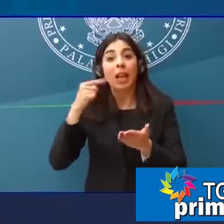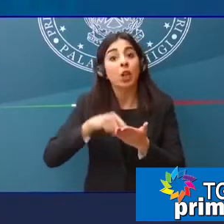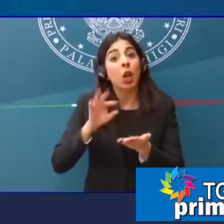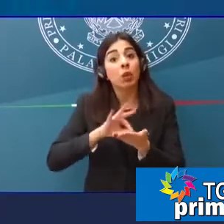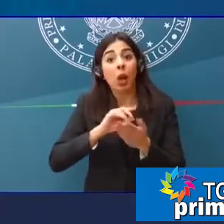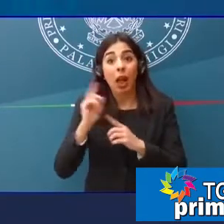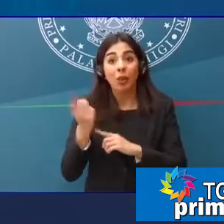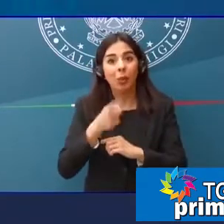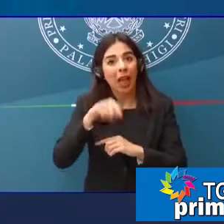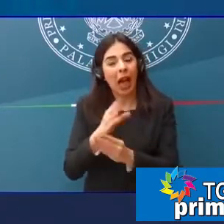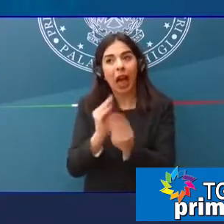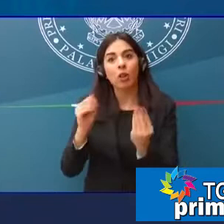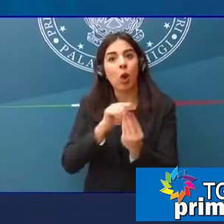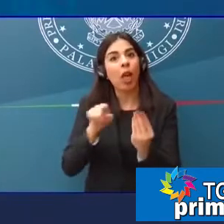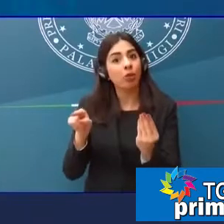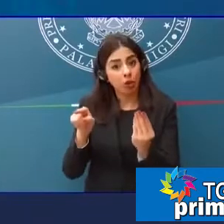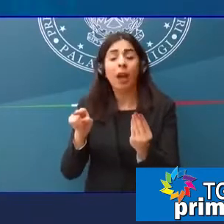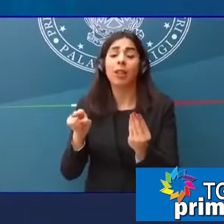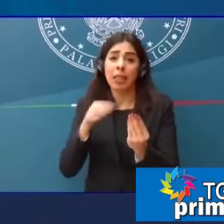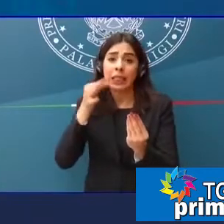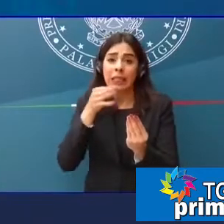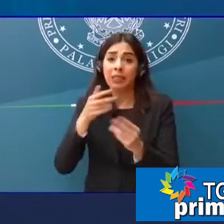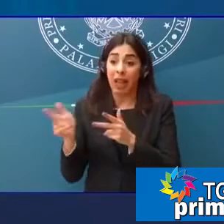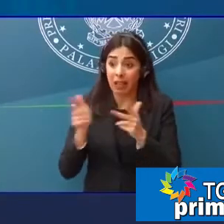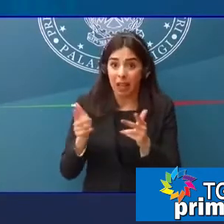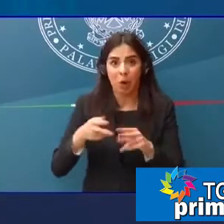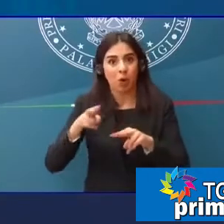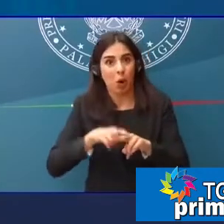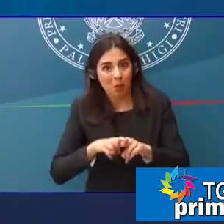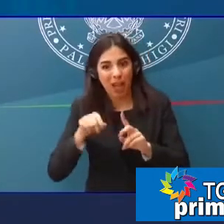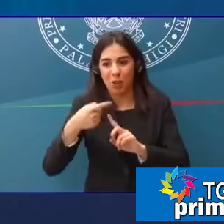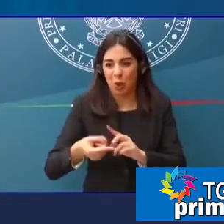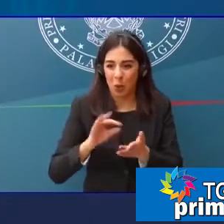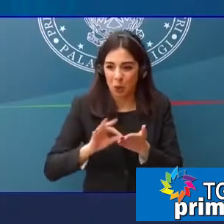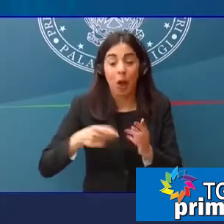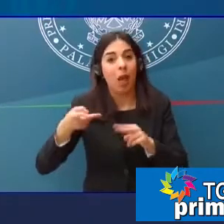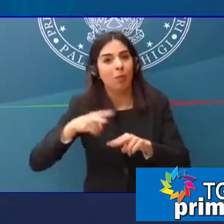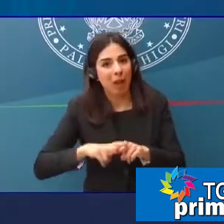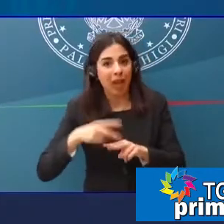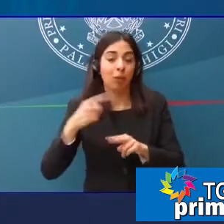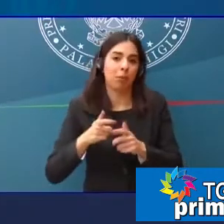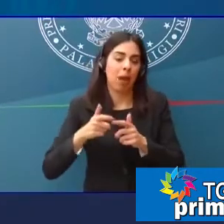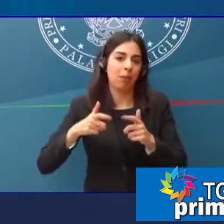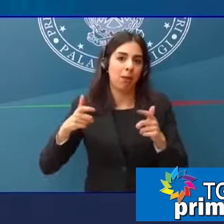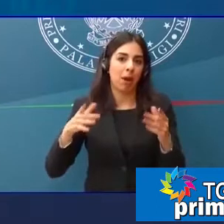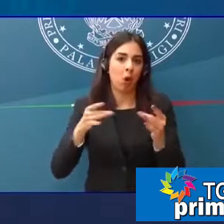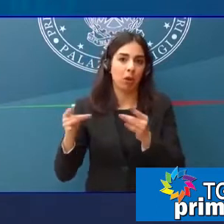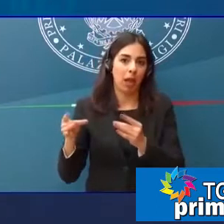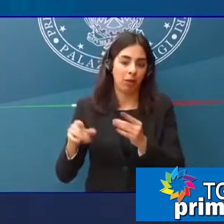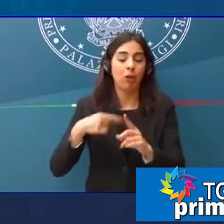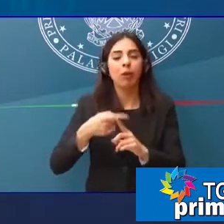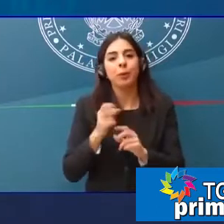la filosofia. Devo dire anche che insomma, tutti gli altri provvedimenti restano fermi, anche